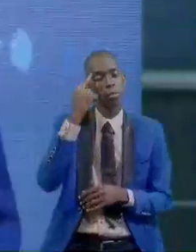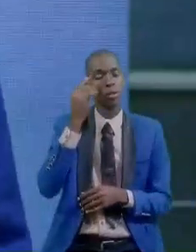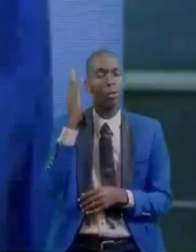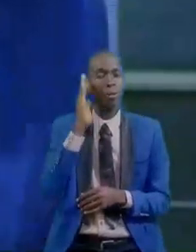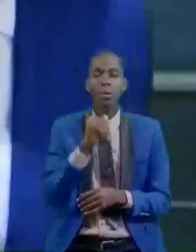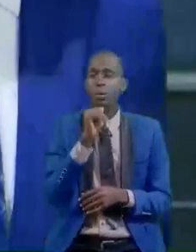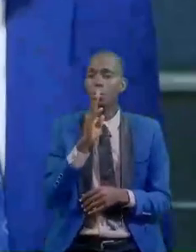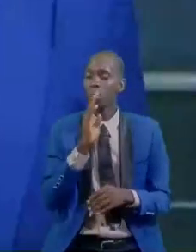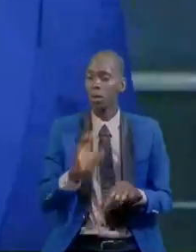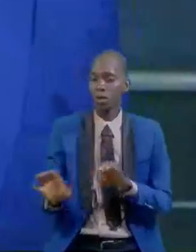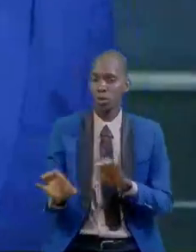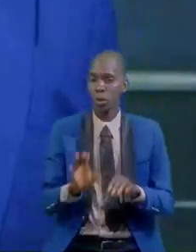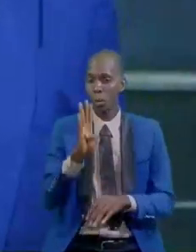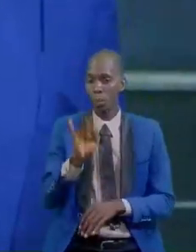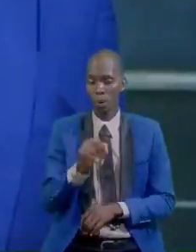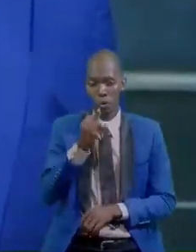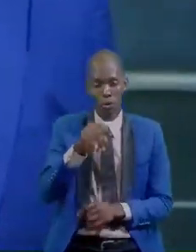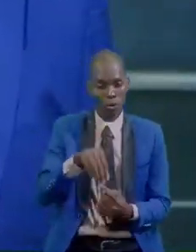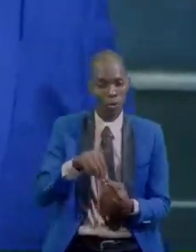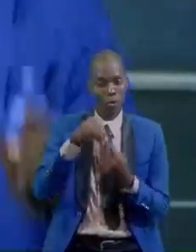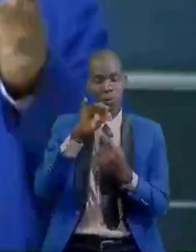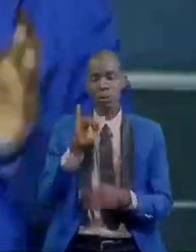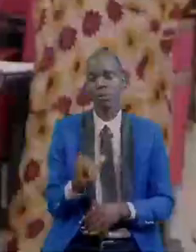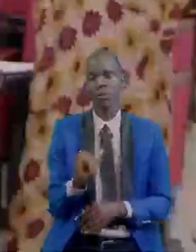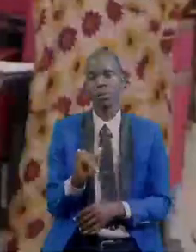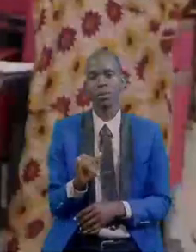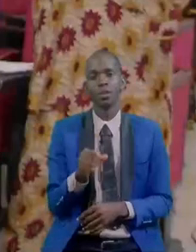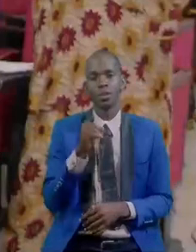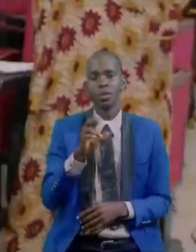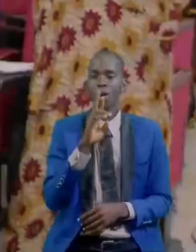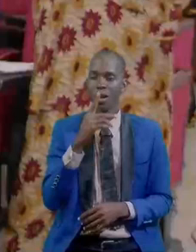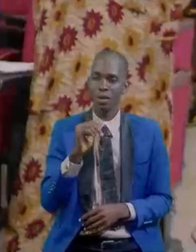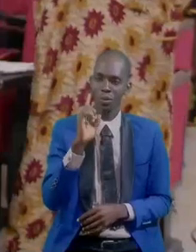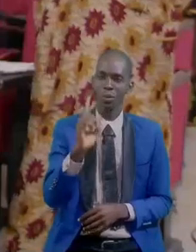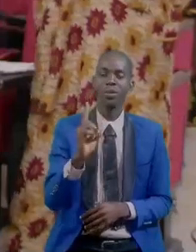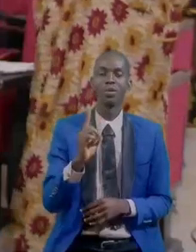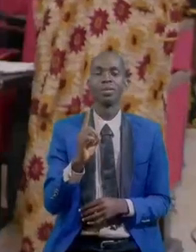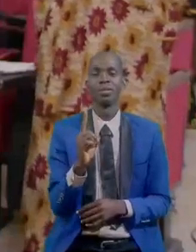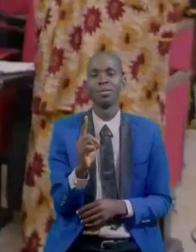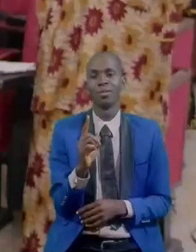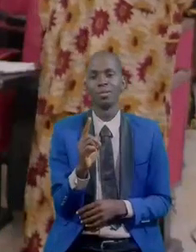Ce que tu pensais ne pas pouvoir faire, pas toi en particulier, c'est toi.